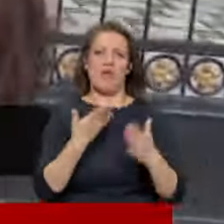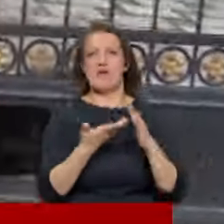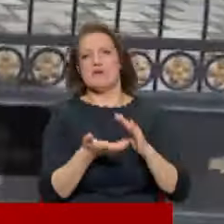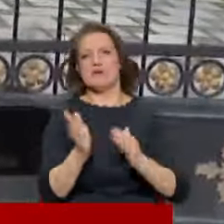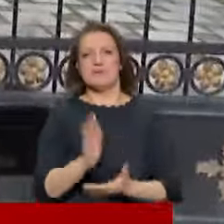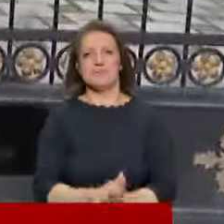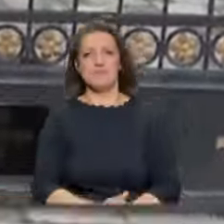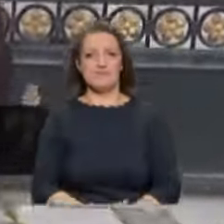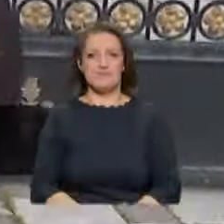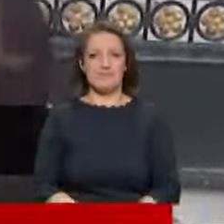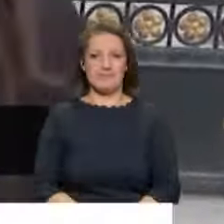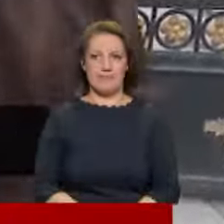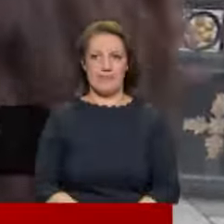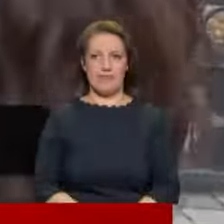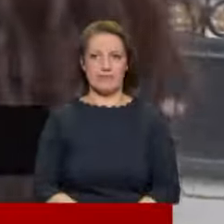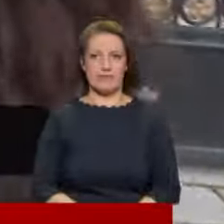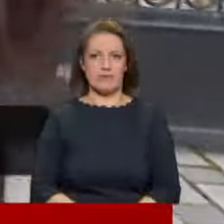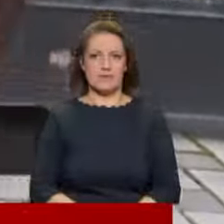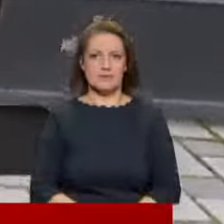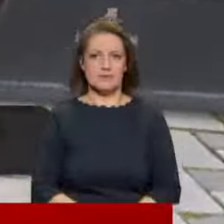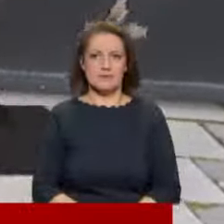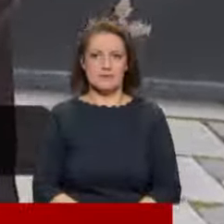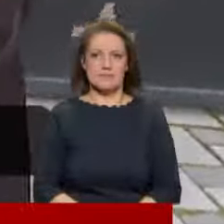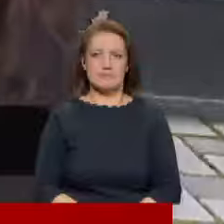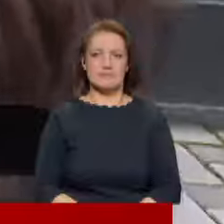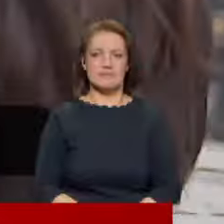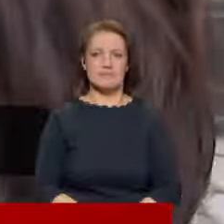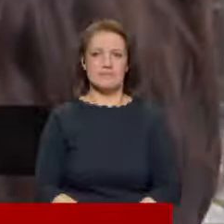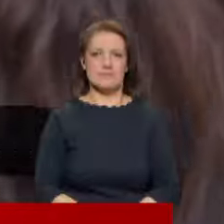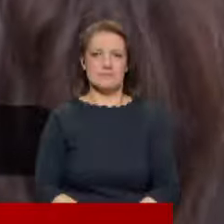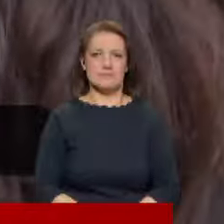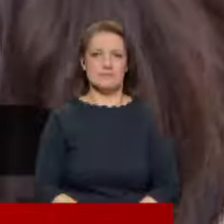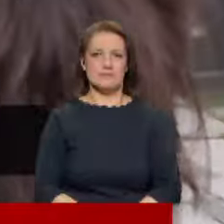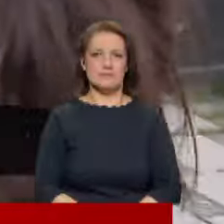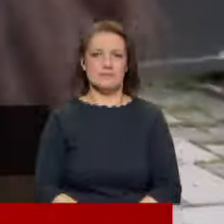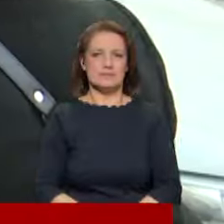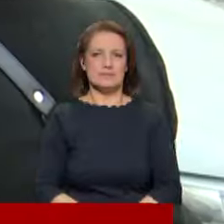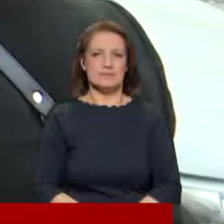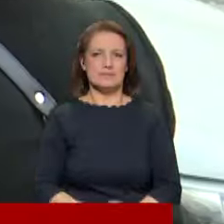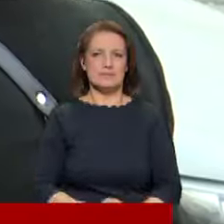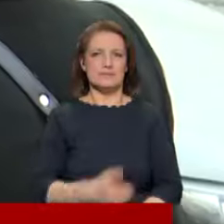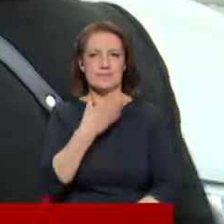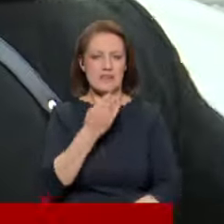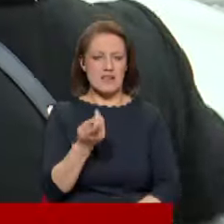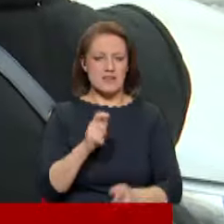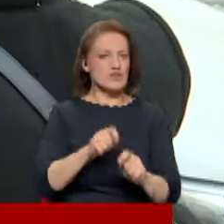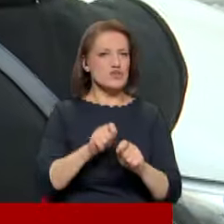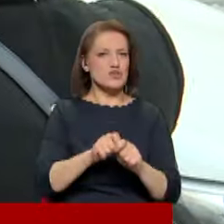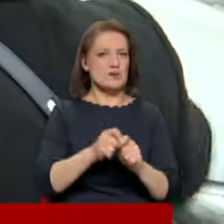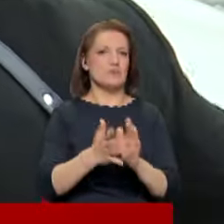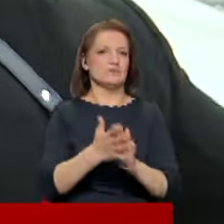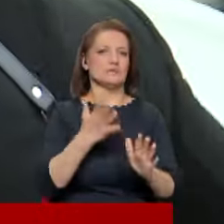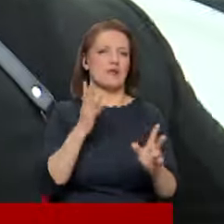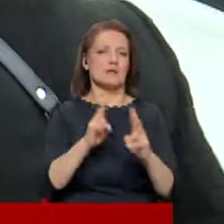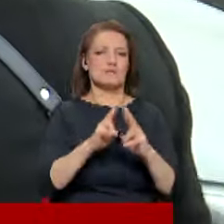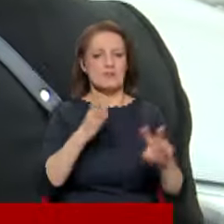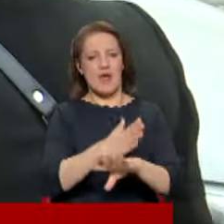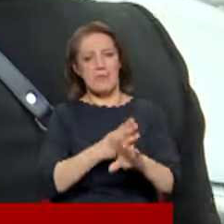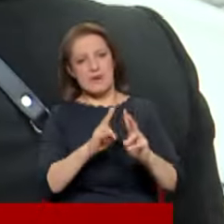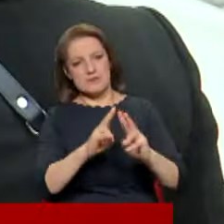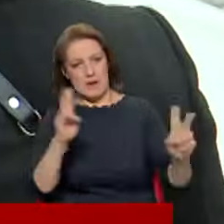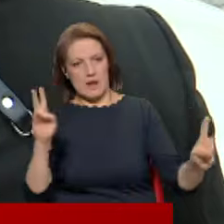Daha öldüm. Beni 4'ten beri geberdim. Yeter sağ. Çok yoruldum. Emeklinin işi kuyruk. Ekmek